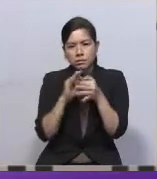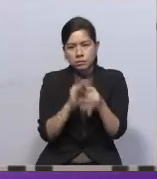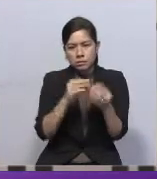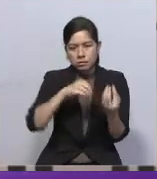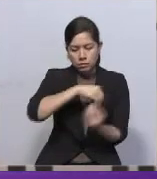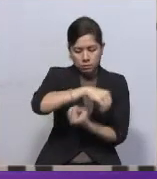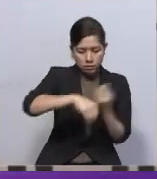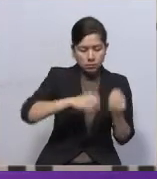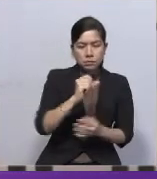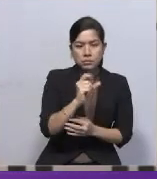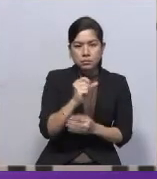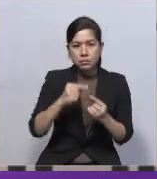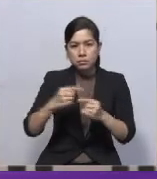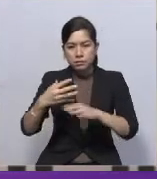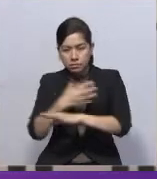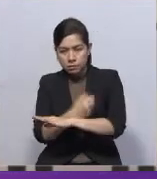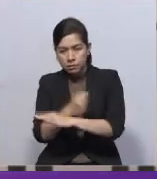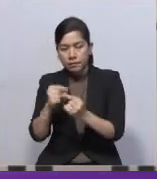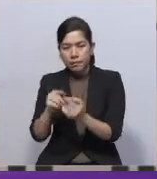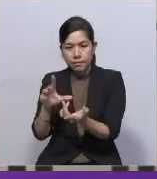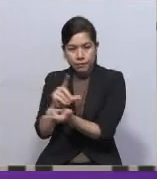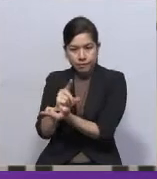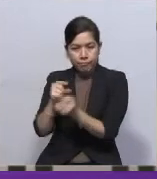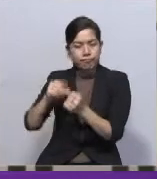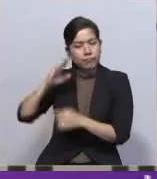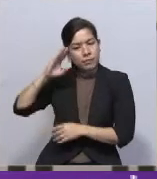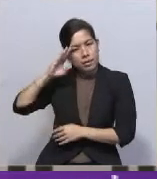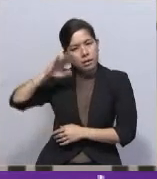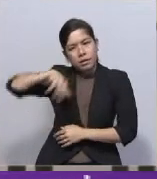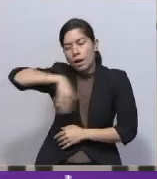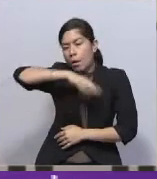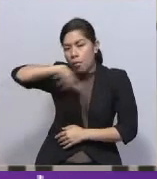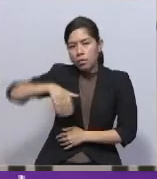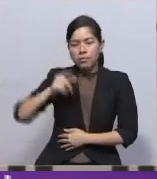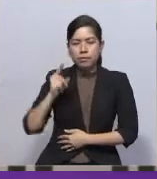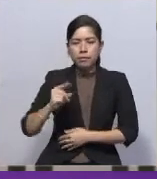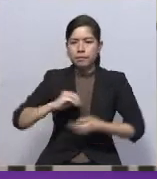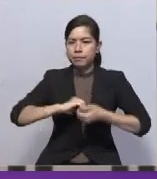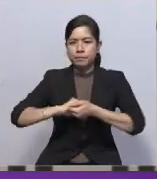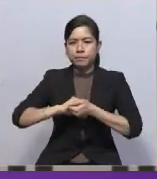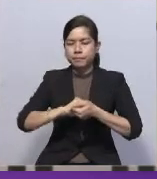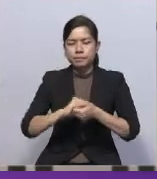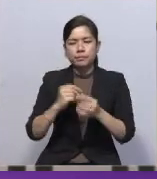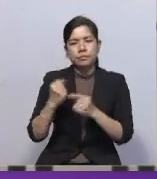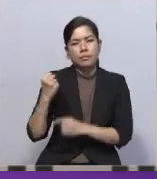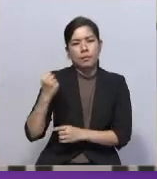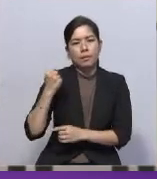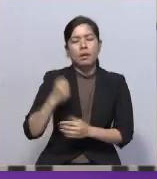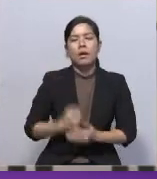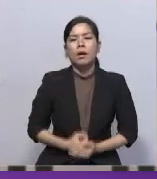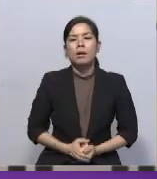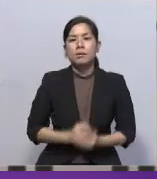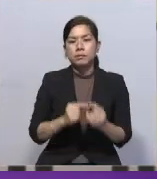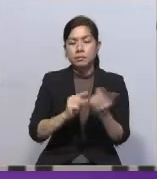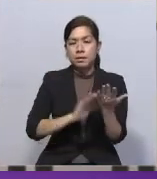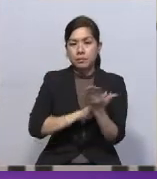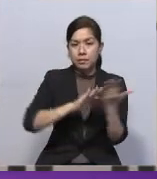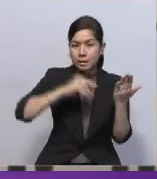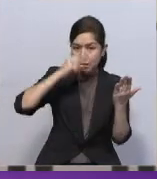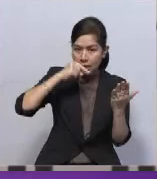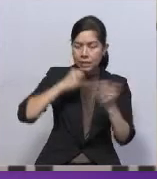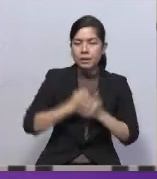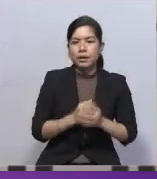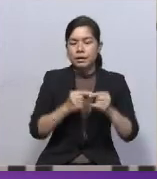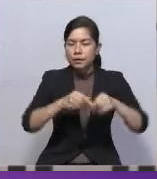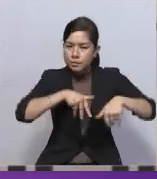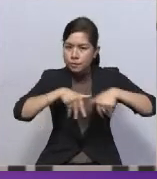สังคมการทหารเนี่ยต้องมีความมั่นคงนะครับแล้วในทุกระดับก็หมายความว่าในระดับประเทศในระดับชุมชนสังคม